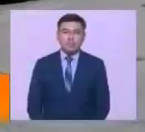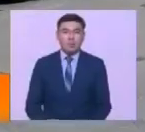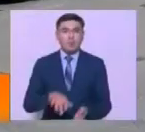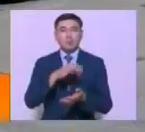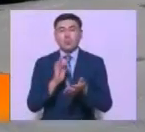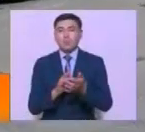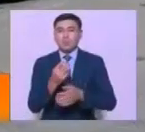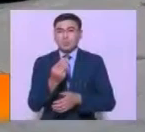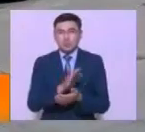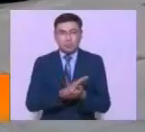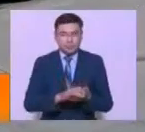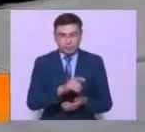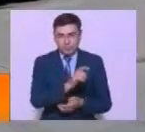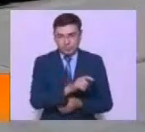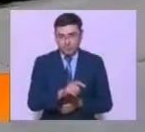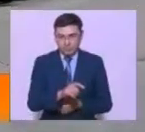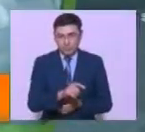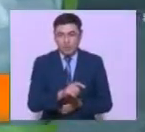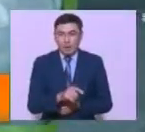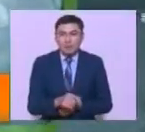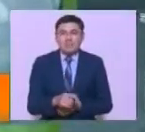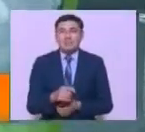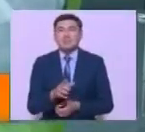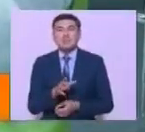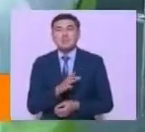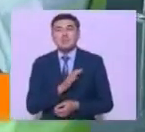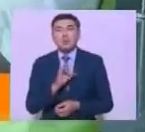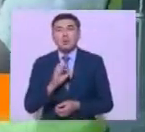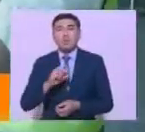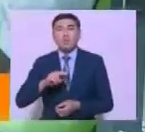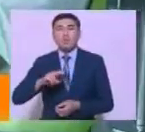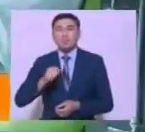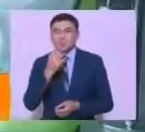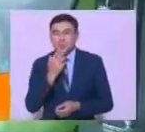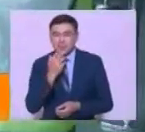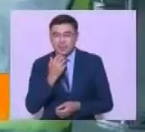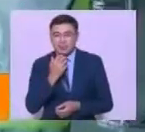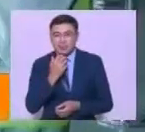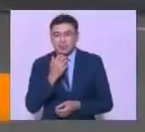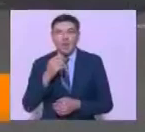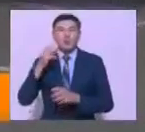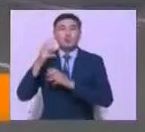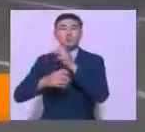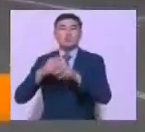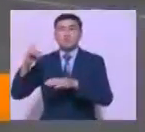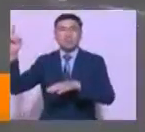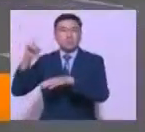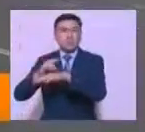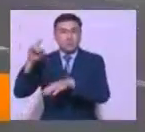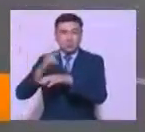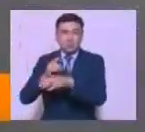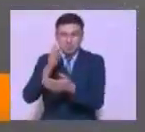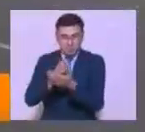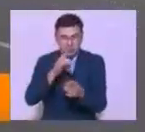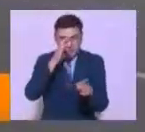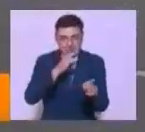Ақтаулық азаматтан маймыл шешек анықталды. Ол Конго, Анталия, Ақтау бағытында ұшып келген халықаралық рейс жолаушыларын тексеру кезінде белгілі болды.